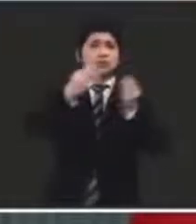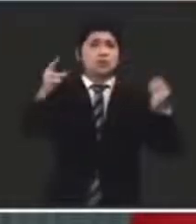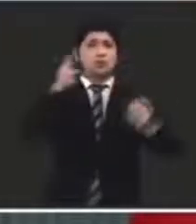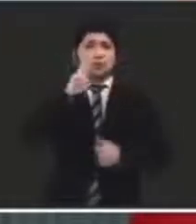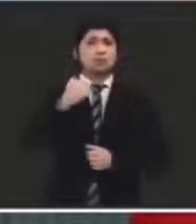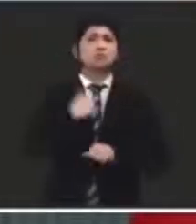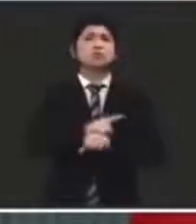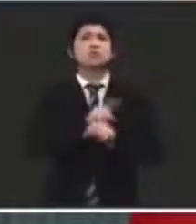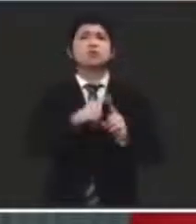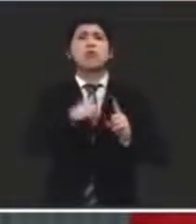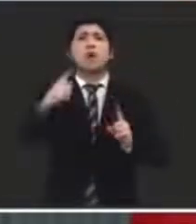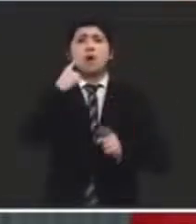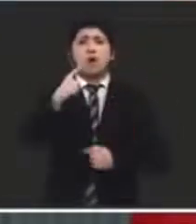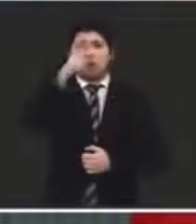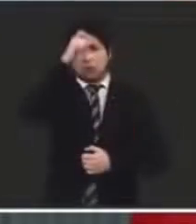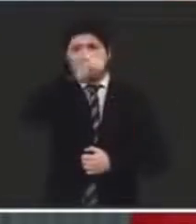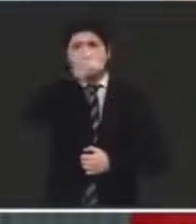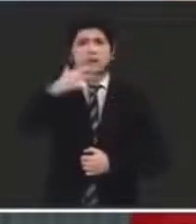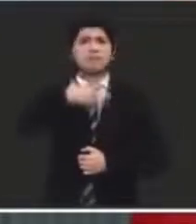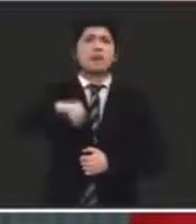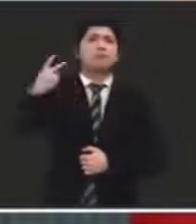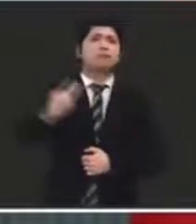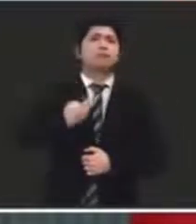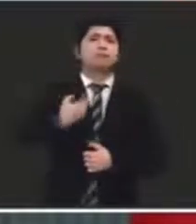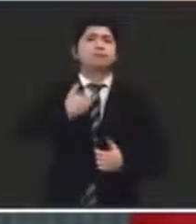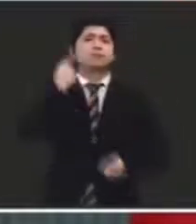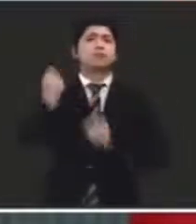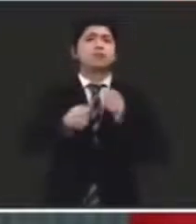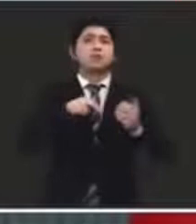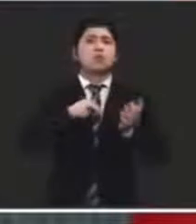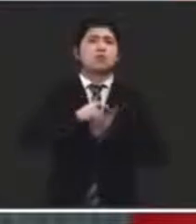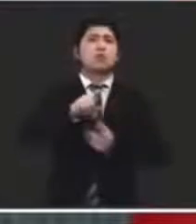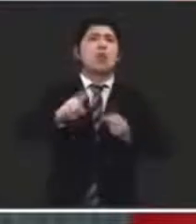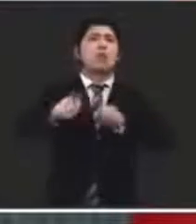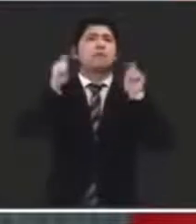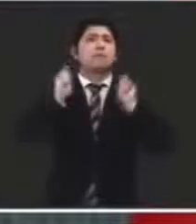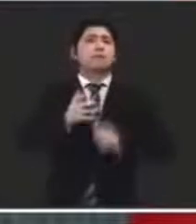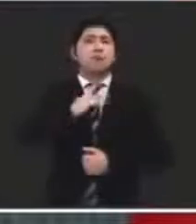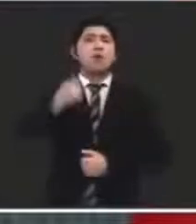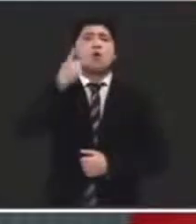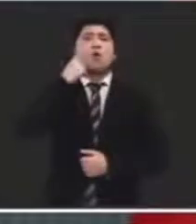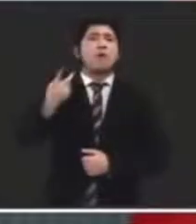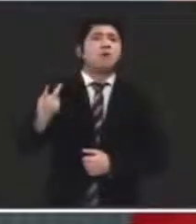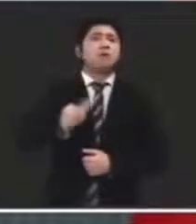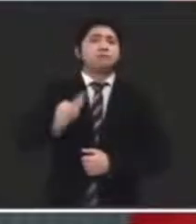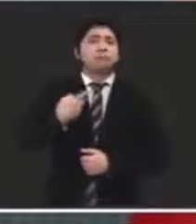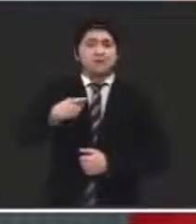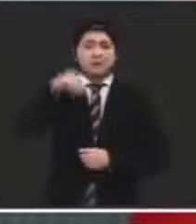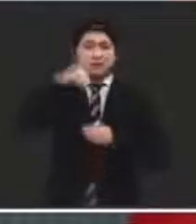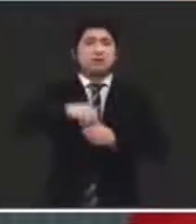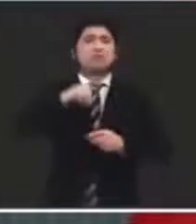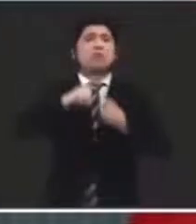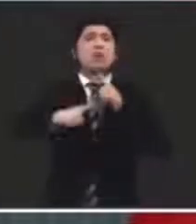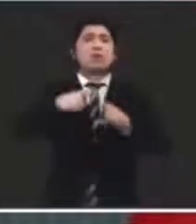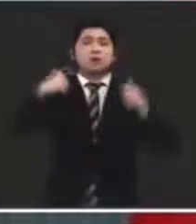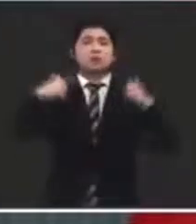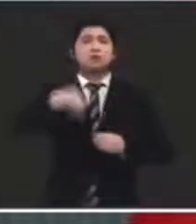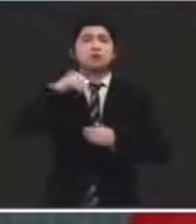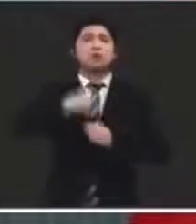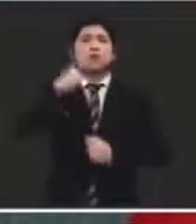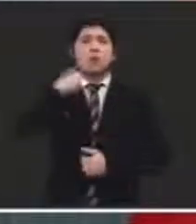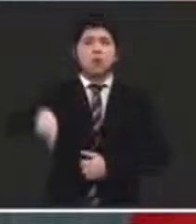süreci Türkiye merkezde olarak yönetiyoruz hükümet olarak iç Siyasette olduğu gibi